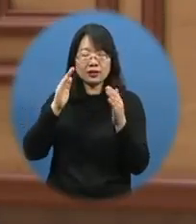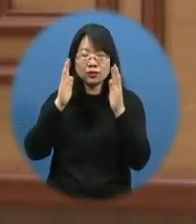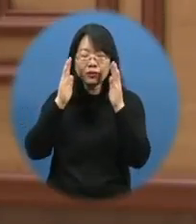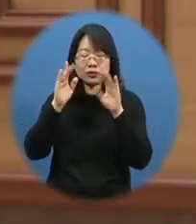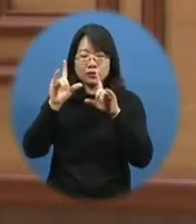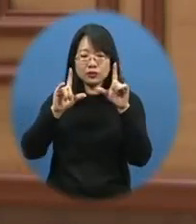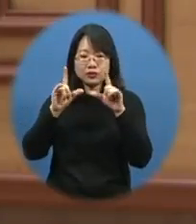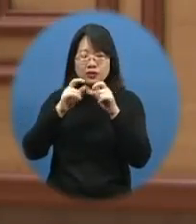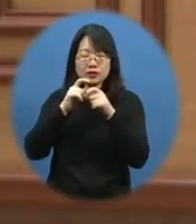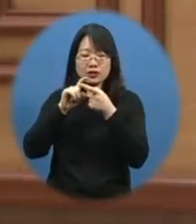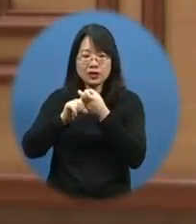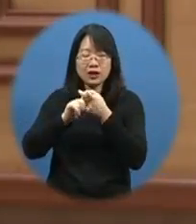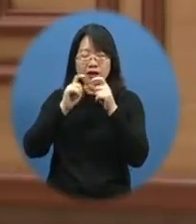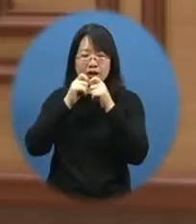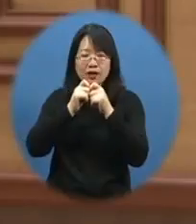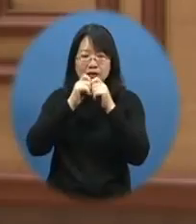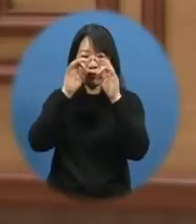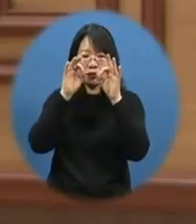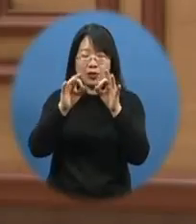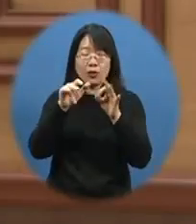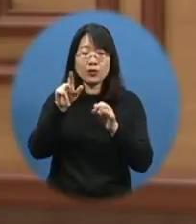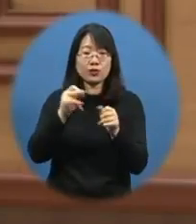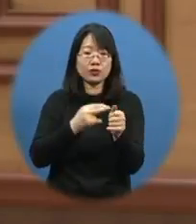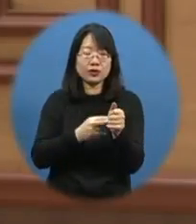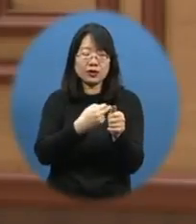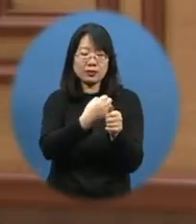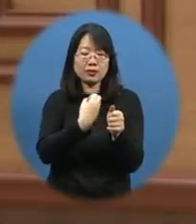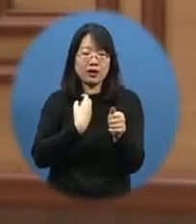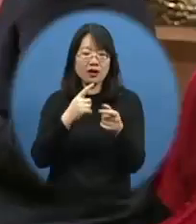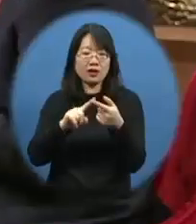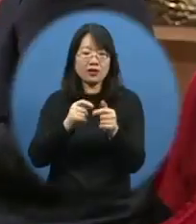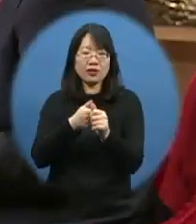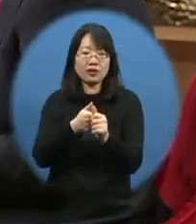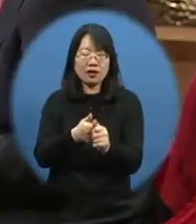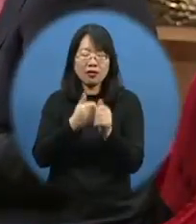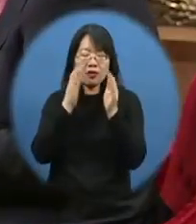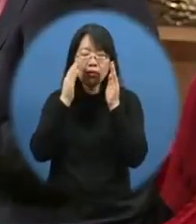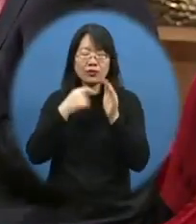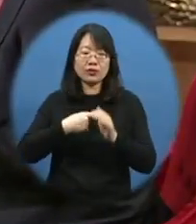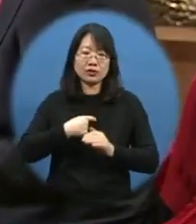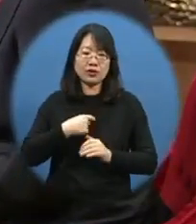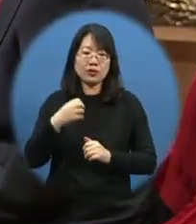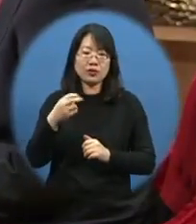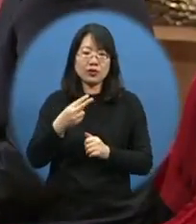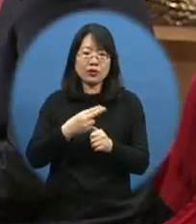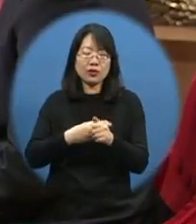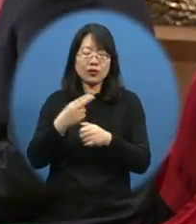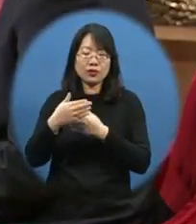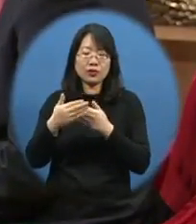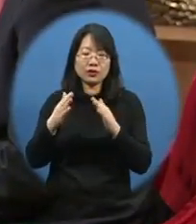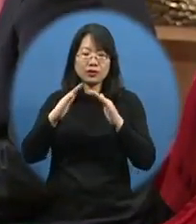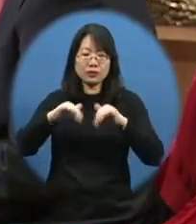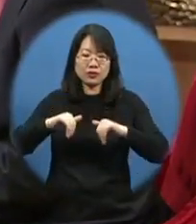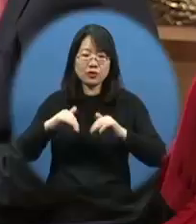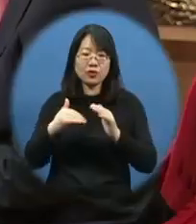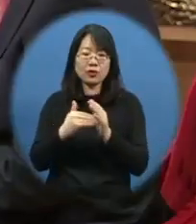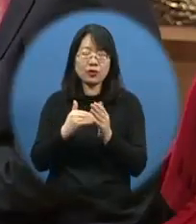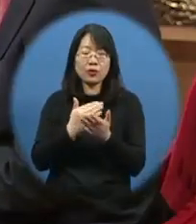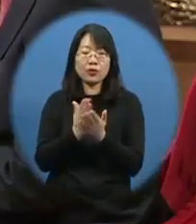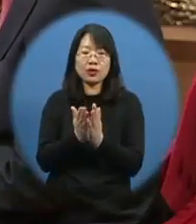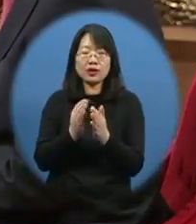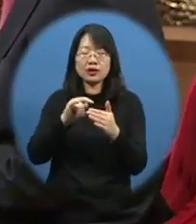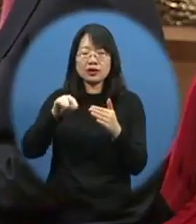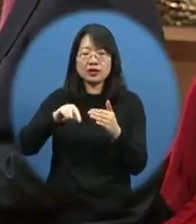유심히 보면서 아까 우리 중 교수님께서 말씀하신 대로 공부도 싫어하고 교실도 붕괴되고 여러